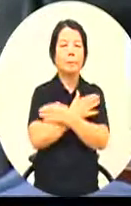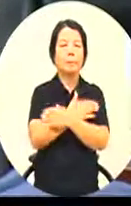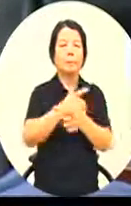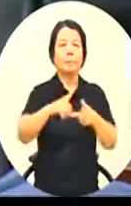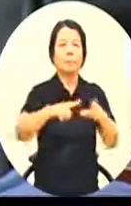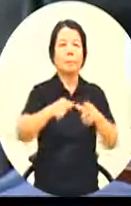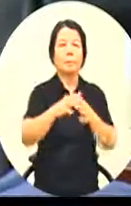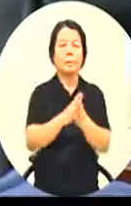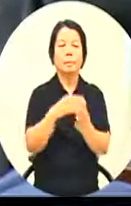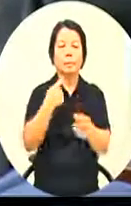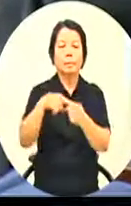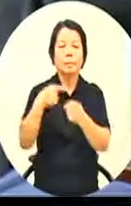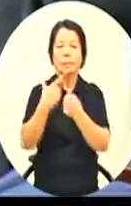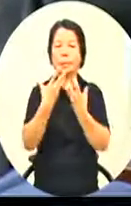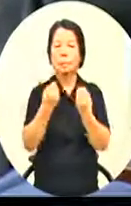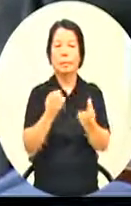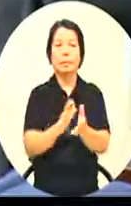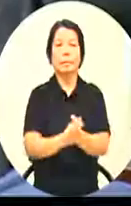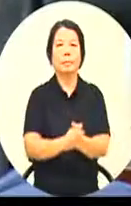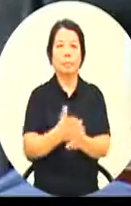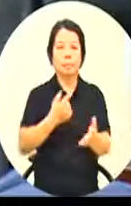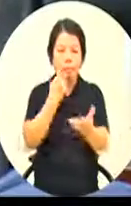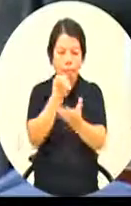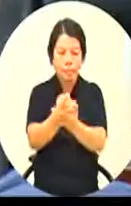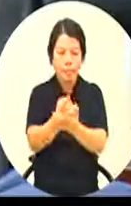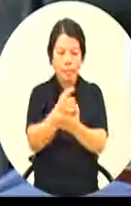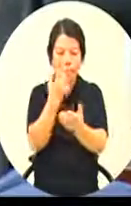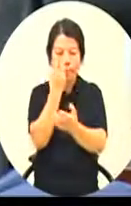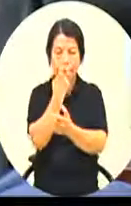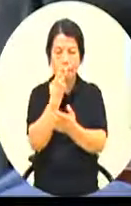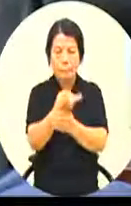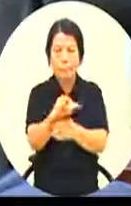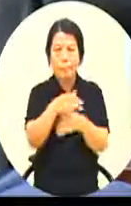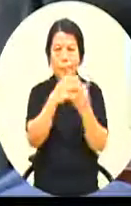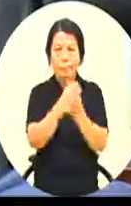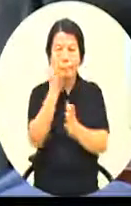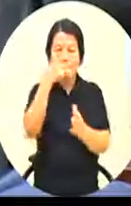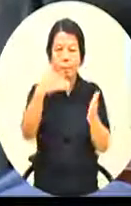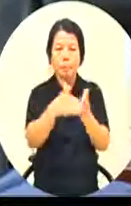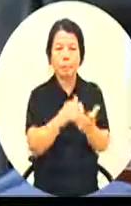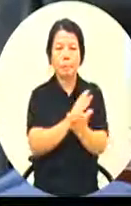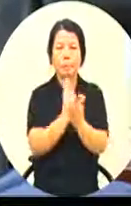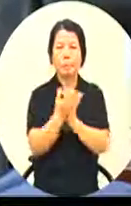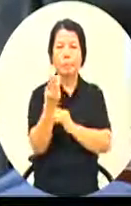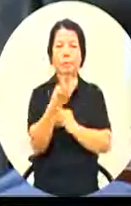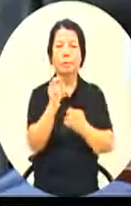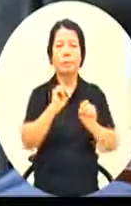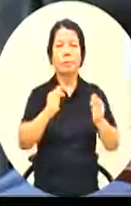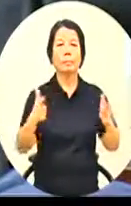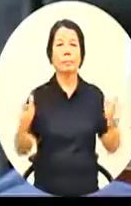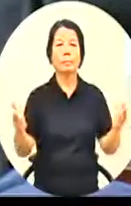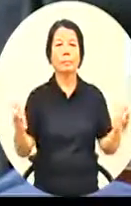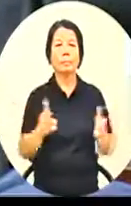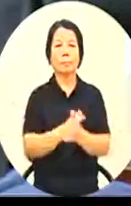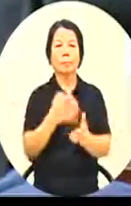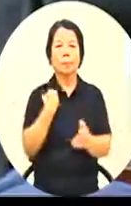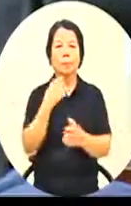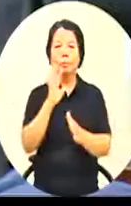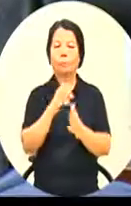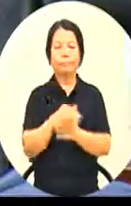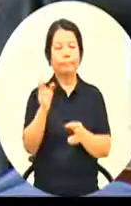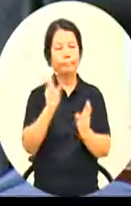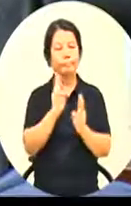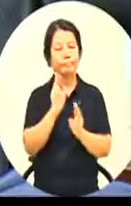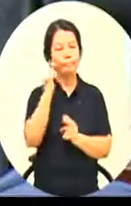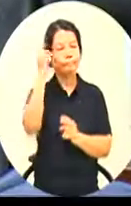的幼稚园去参访了。那当然，看这三种不同类型的幼儿园呢，我们三个人都有很深的感想。好，